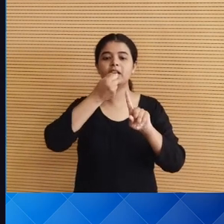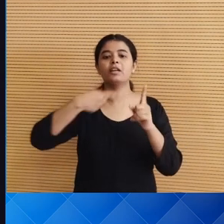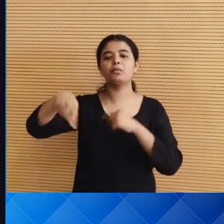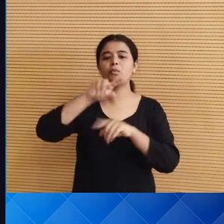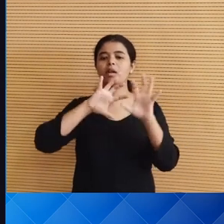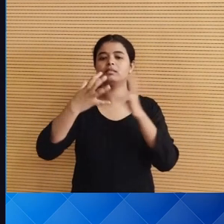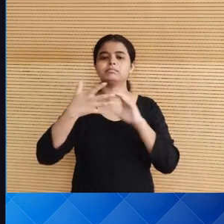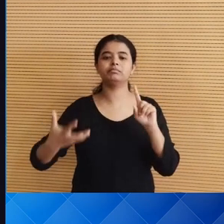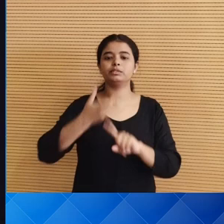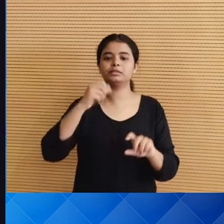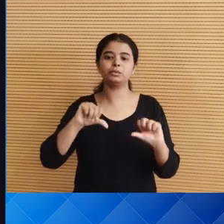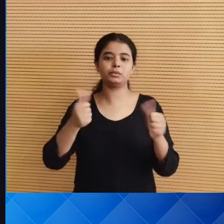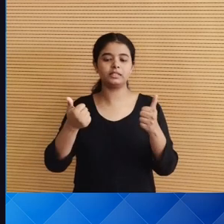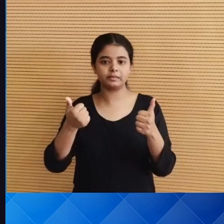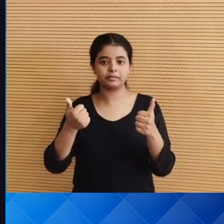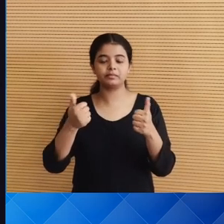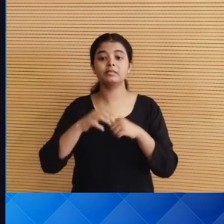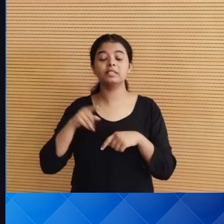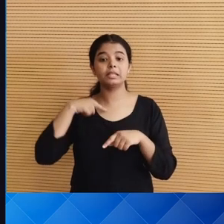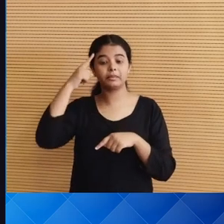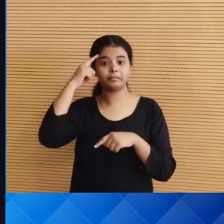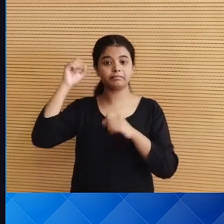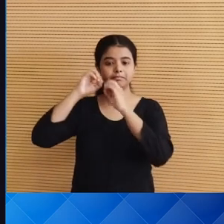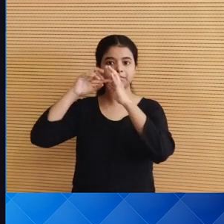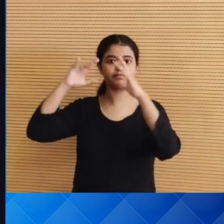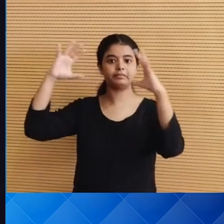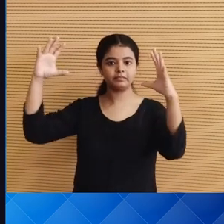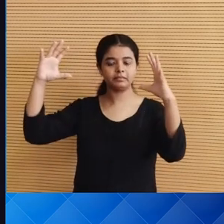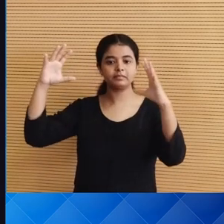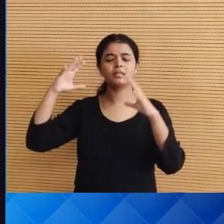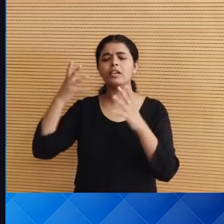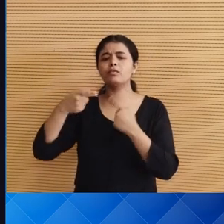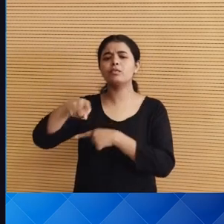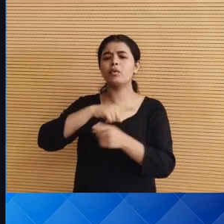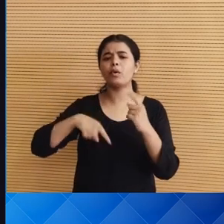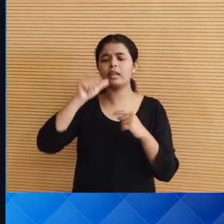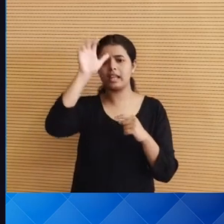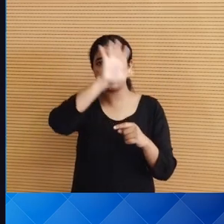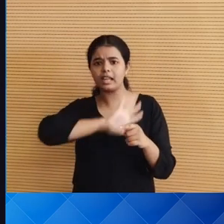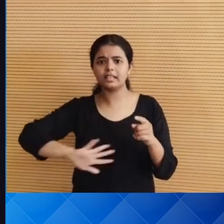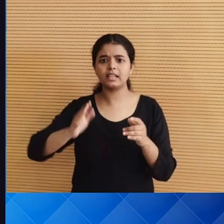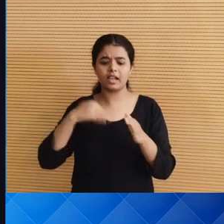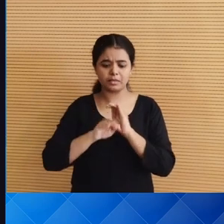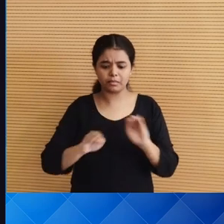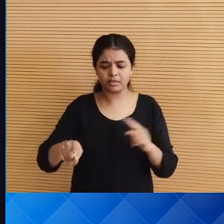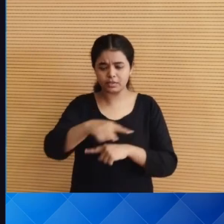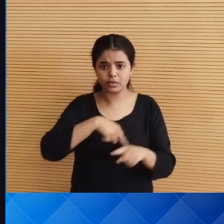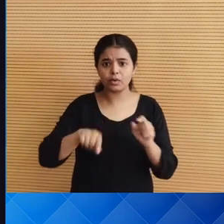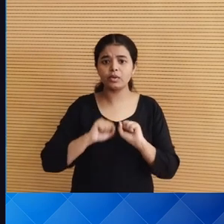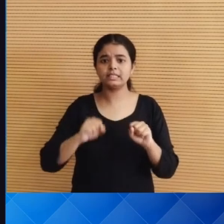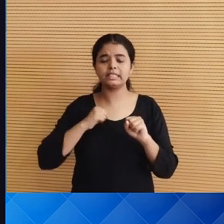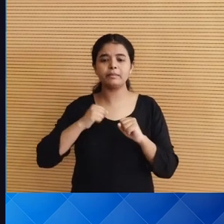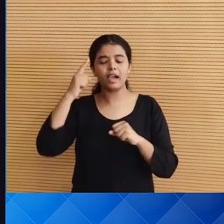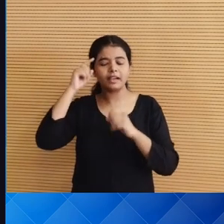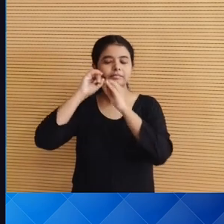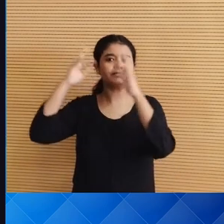सारा जहान। अ ड्रीम, एक ऐसा सपना जो हमारे देश का हर बच्चा अपनी आंखों में